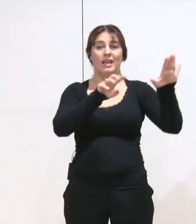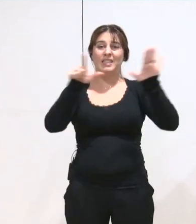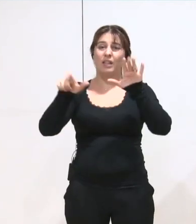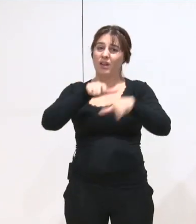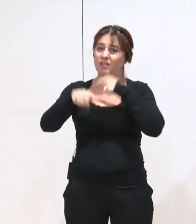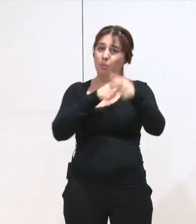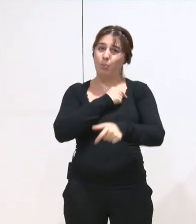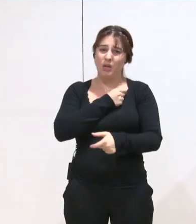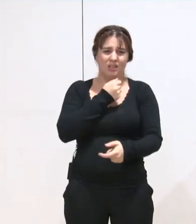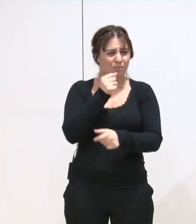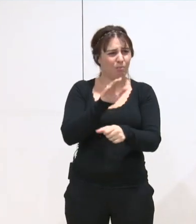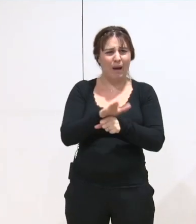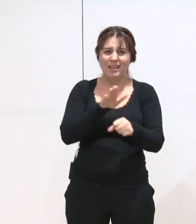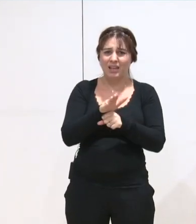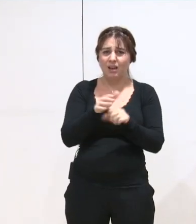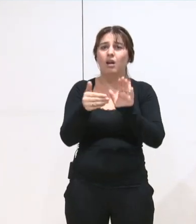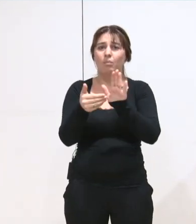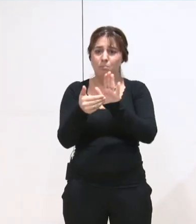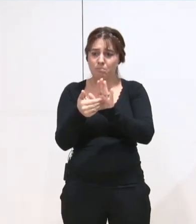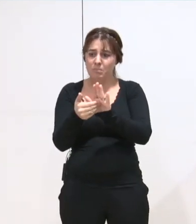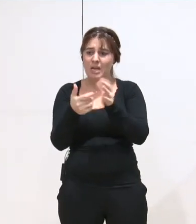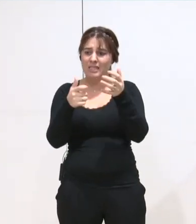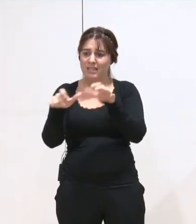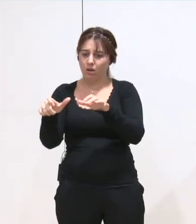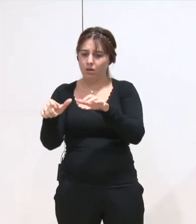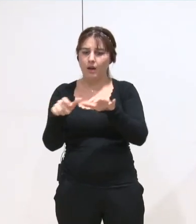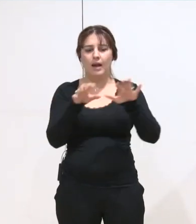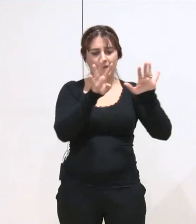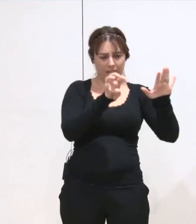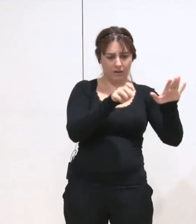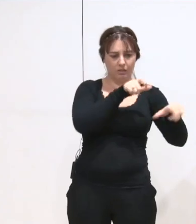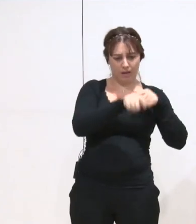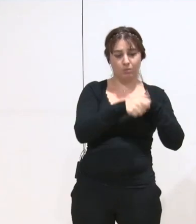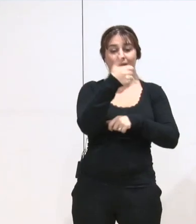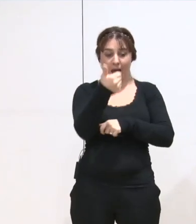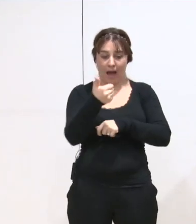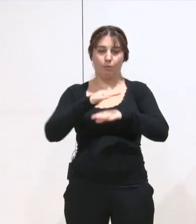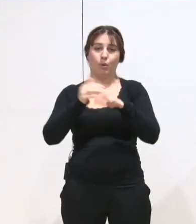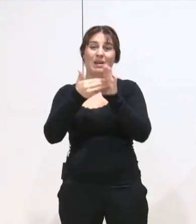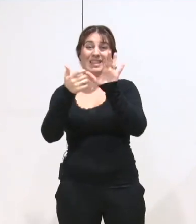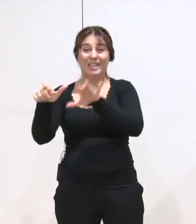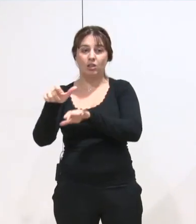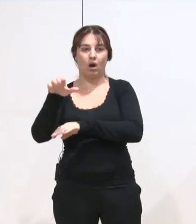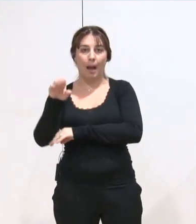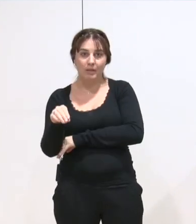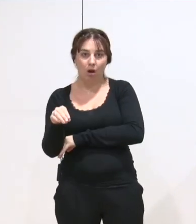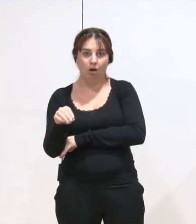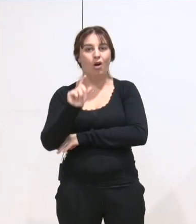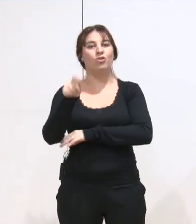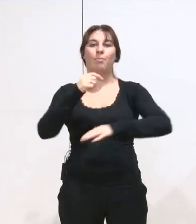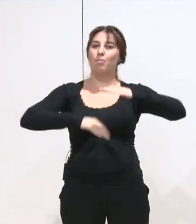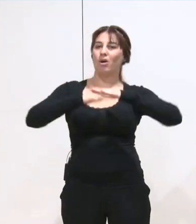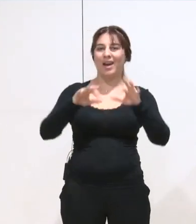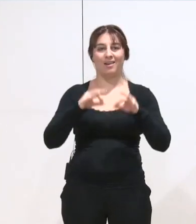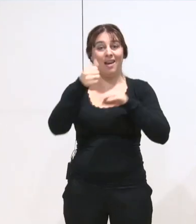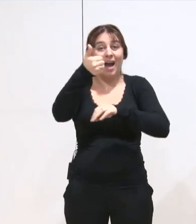policiers pour 1700, pour 97 policiers, soit 1 pour 1700 habitants, alors que le seuil de crédibilité est de